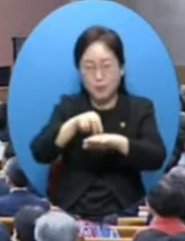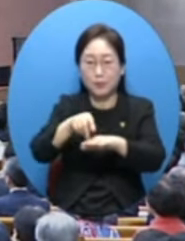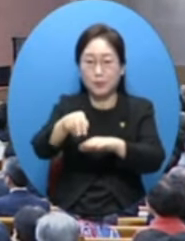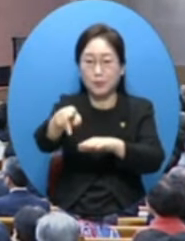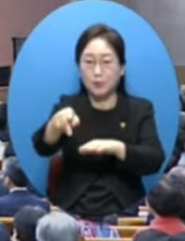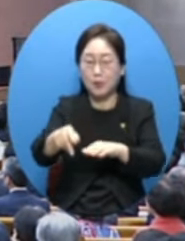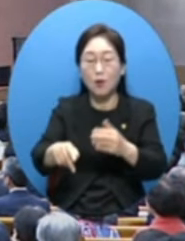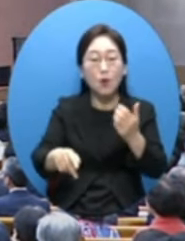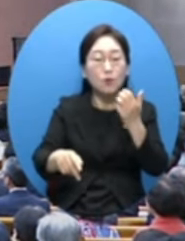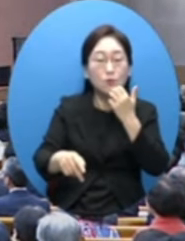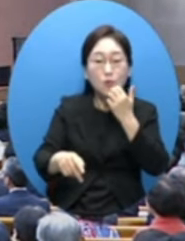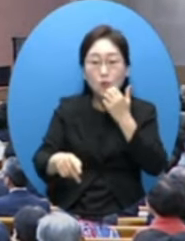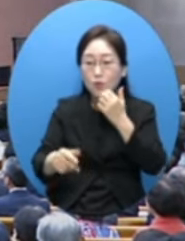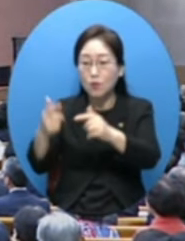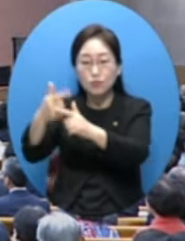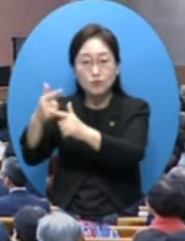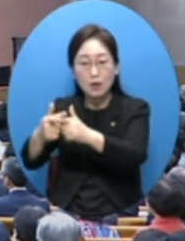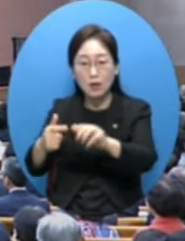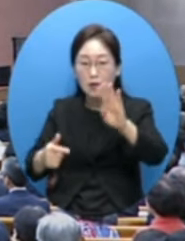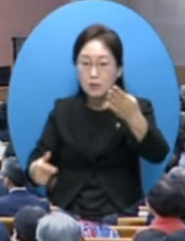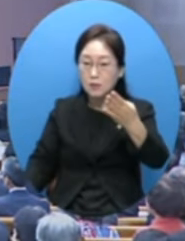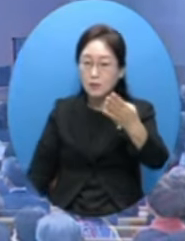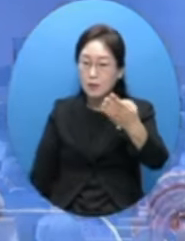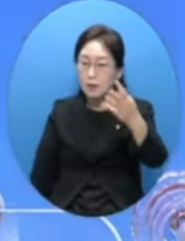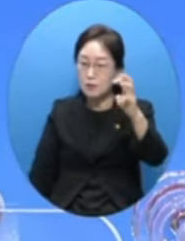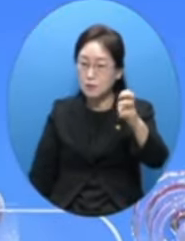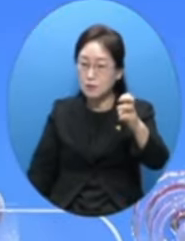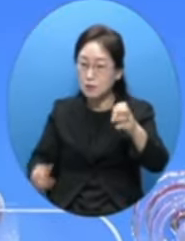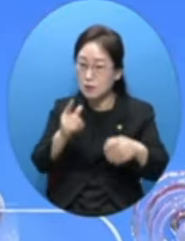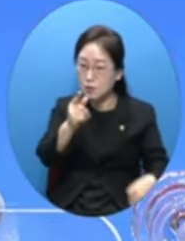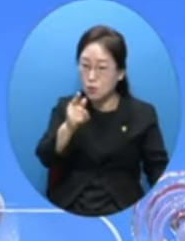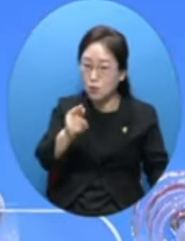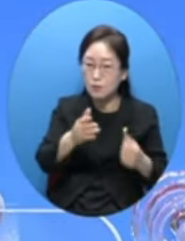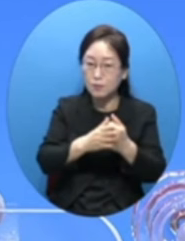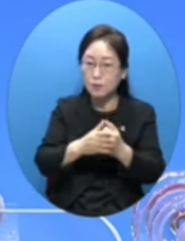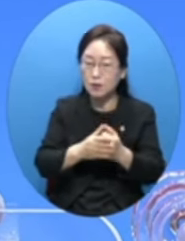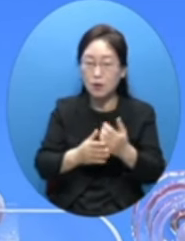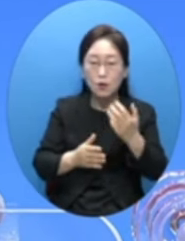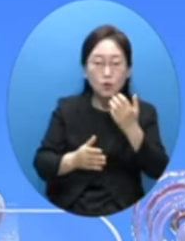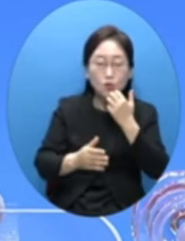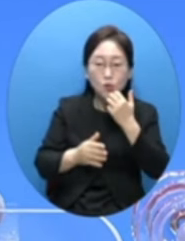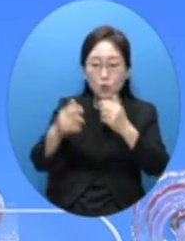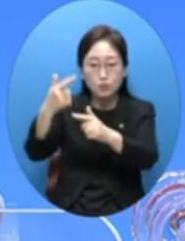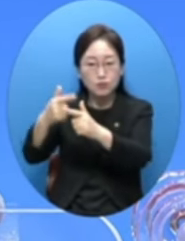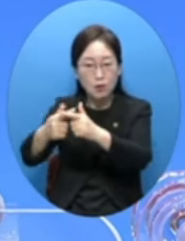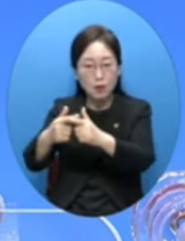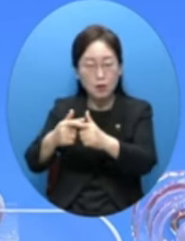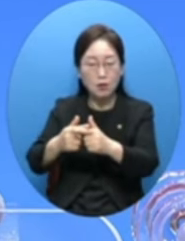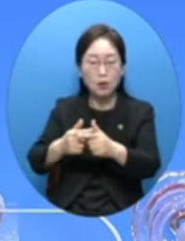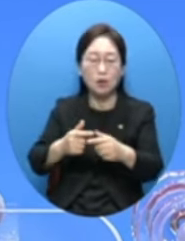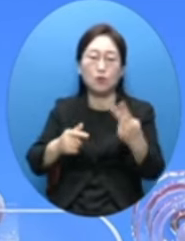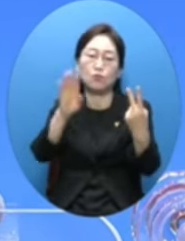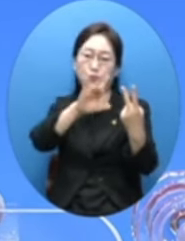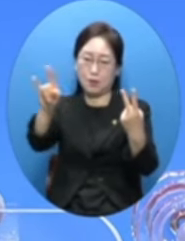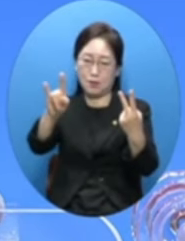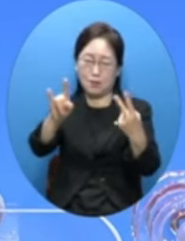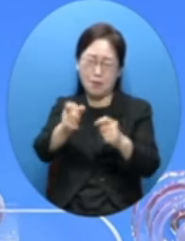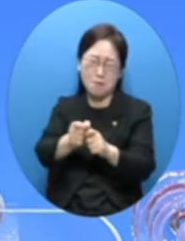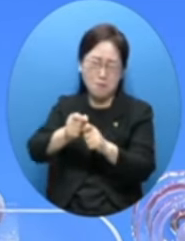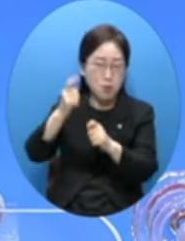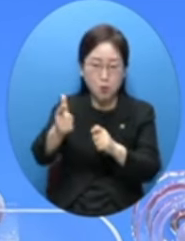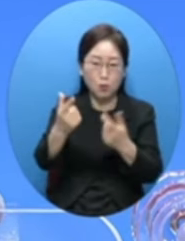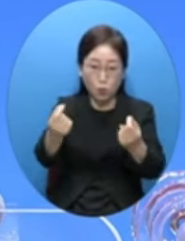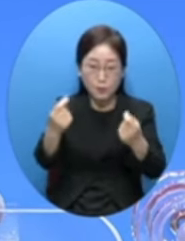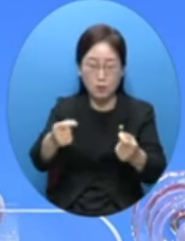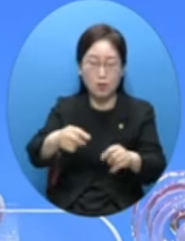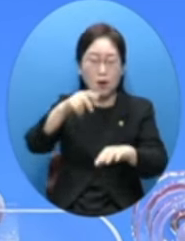부산 거리가 430km니까 서울 부산 거리의 두 배가 되는 그 멀고 먼 길을 정처 없이 걷고